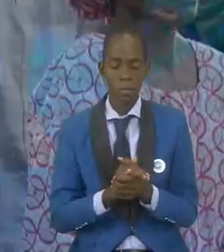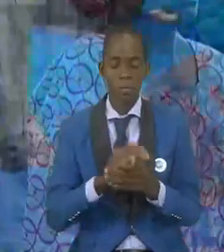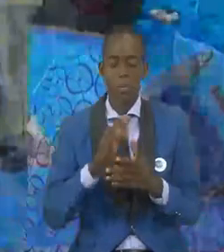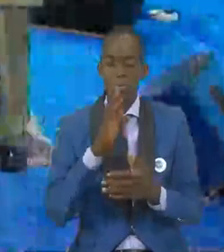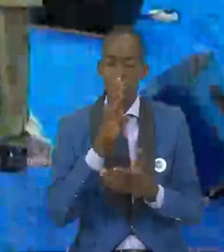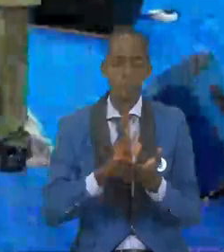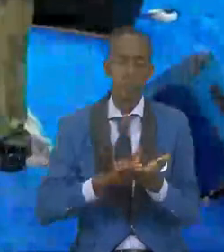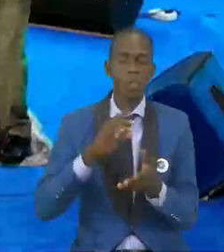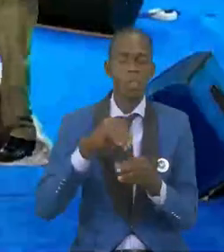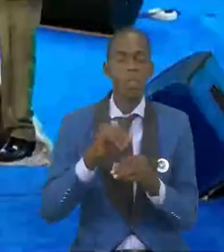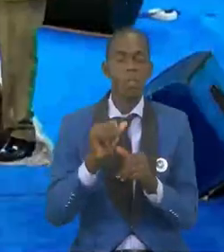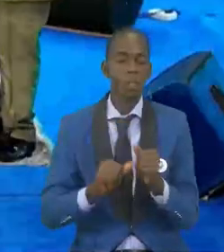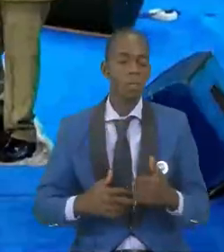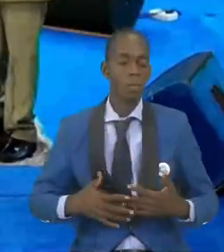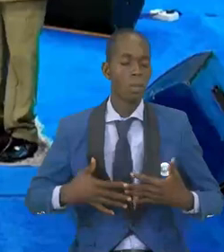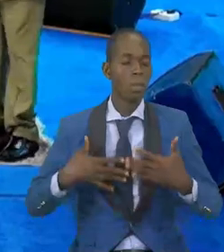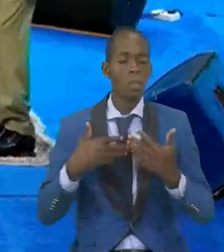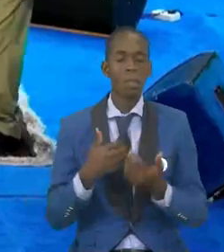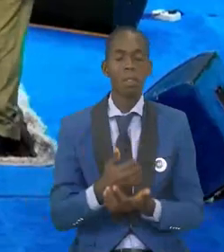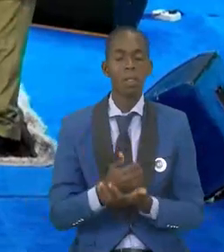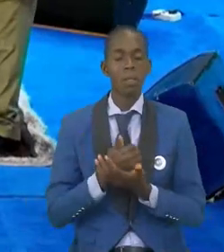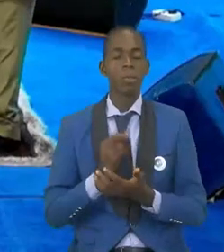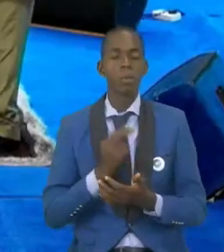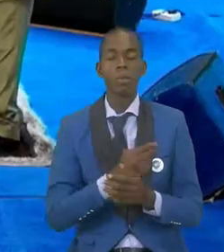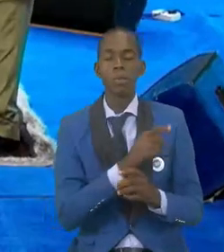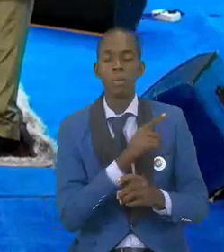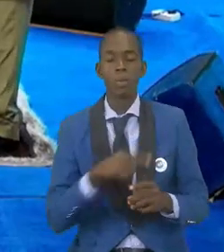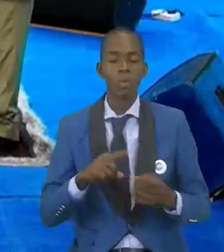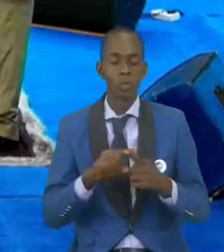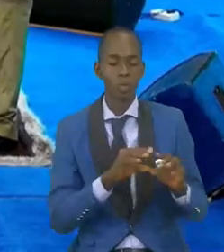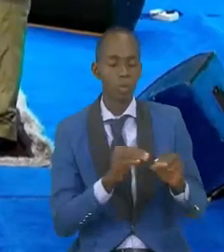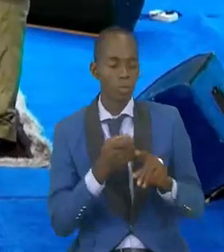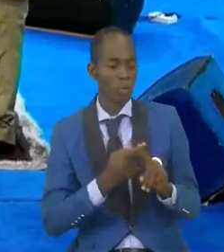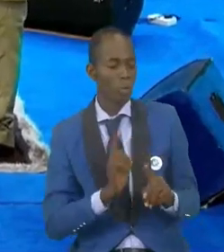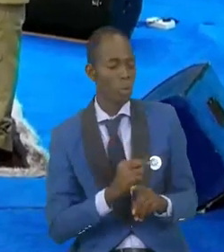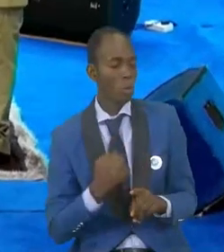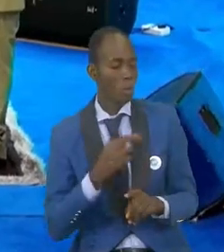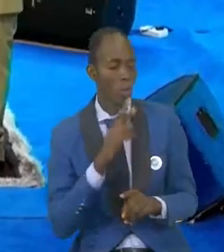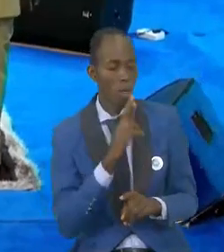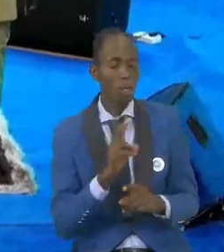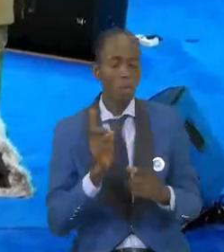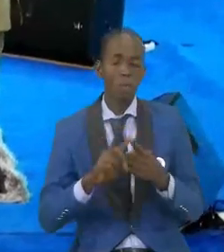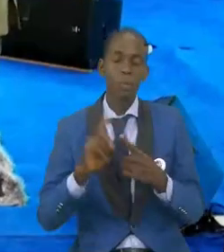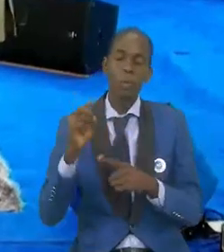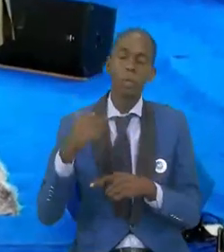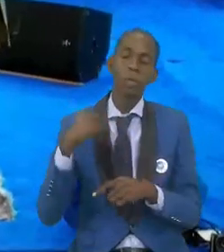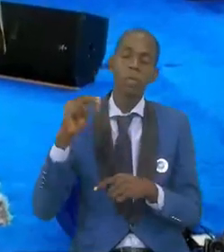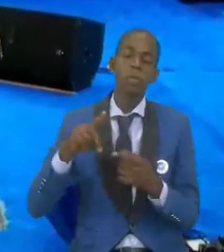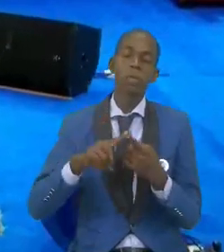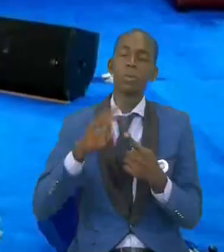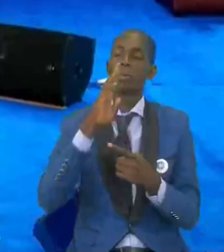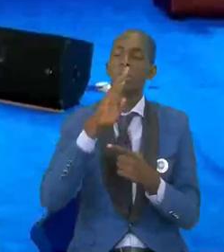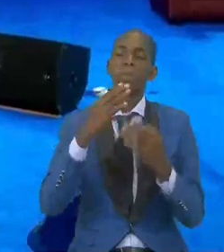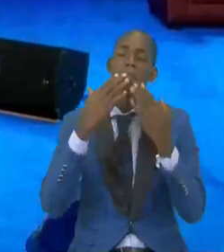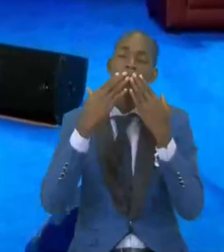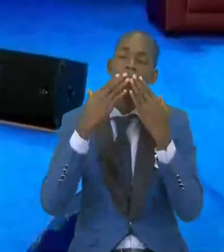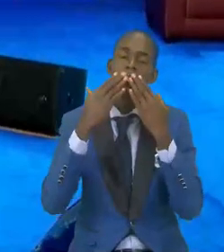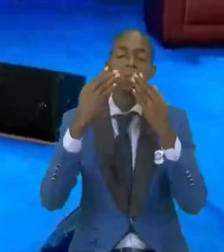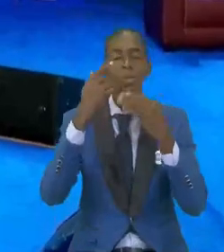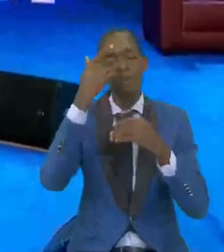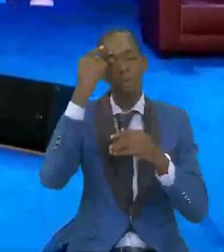énergisée par ta parole au nom de Jésus soit glorifié dans chaque vie aide nos seigneurs à passer de la